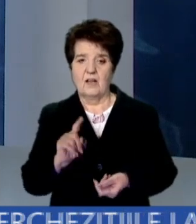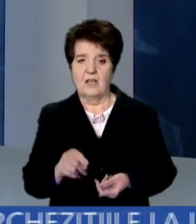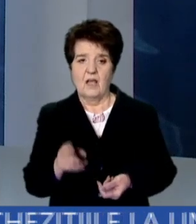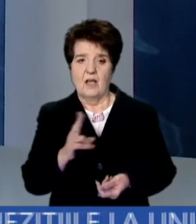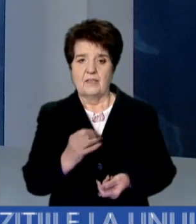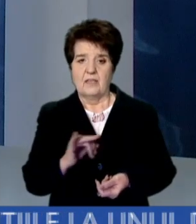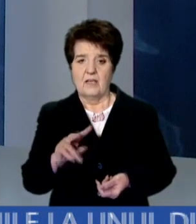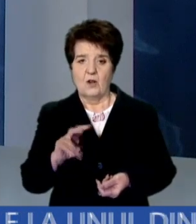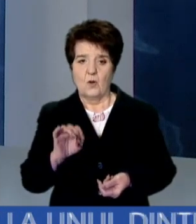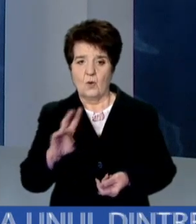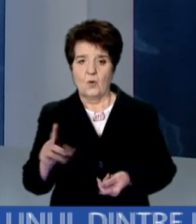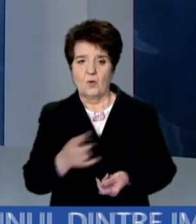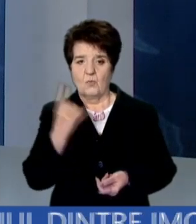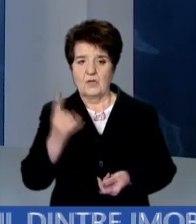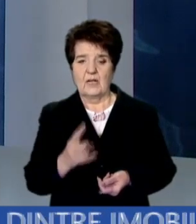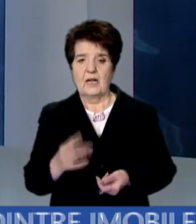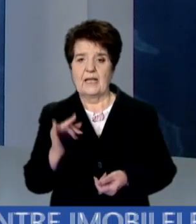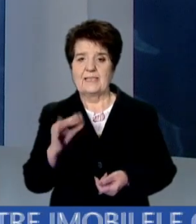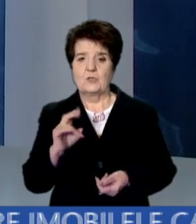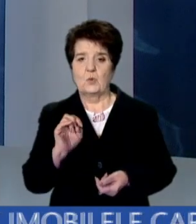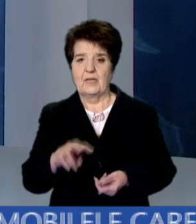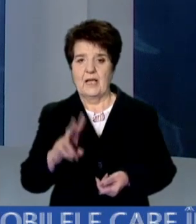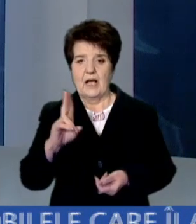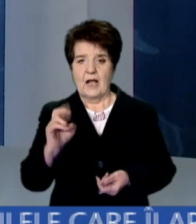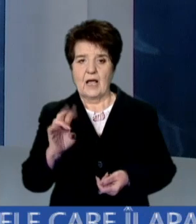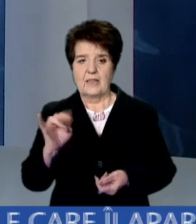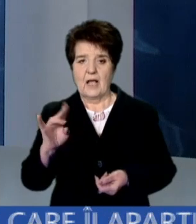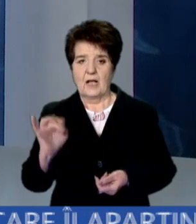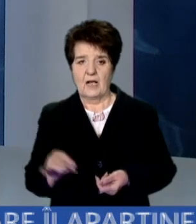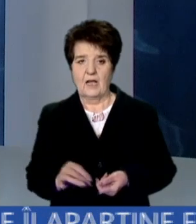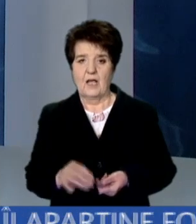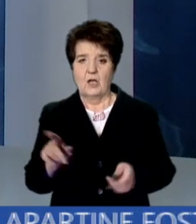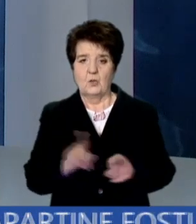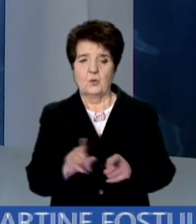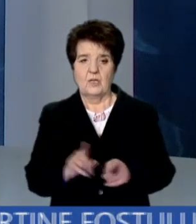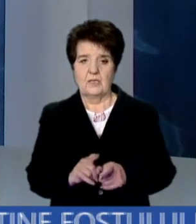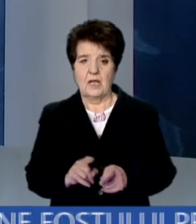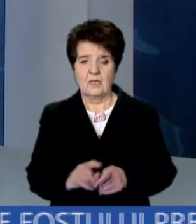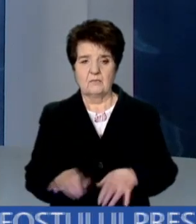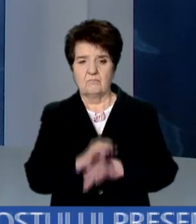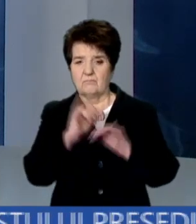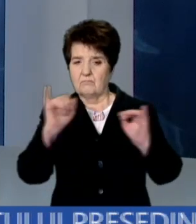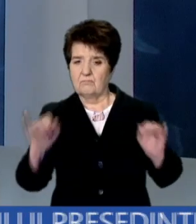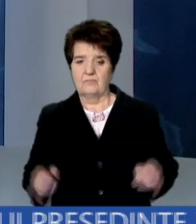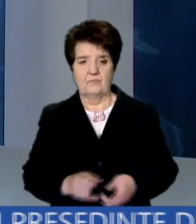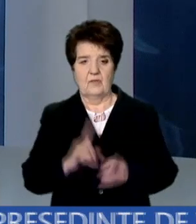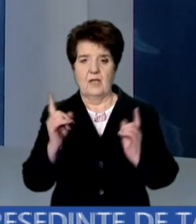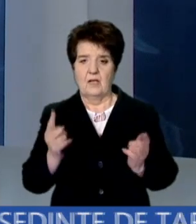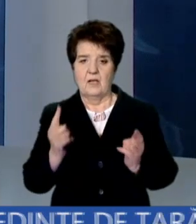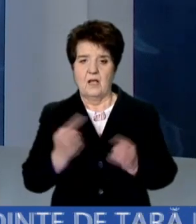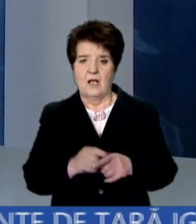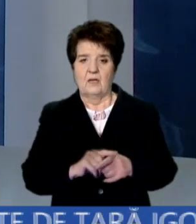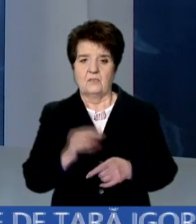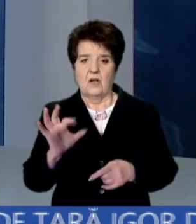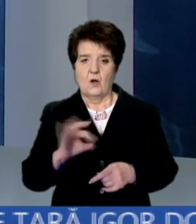de pe una dintre insulele Canare. Totodată, cererea de vaccin antivariolic a explodat în ultimele zile. Pe de altă parte, experții